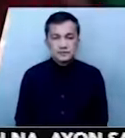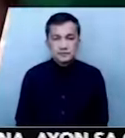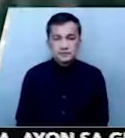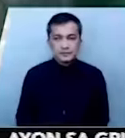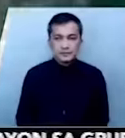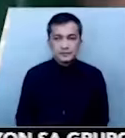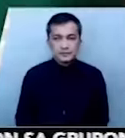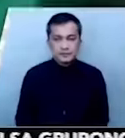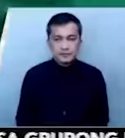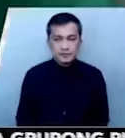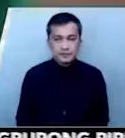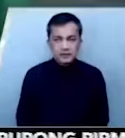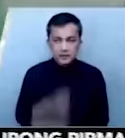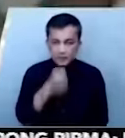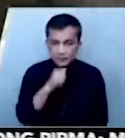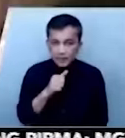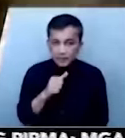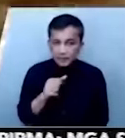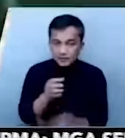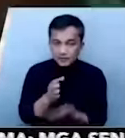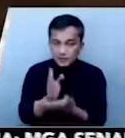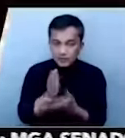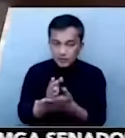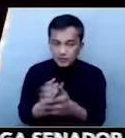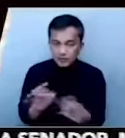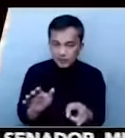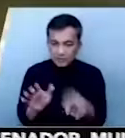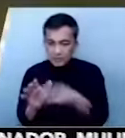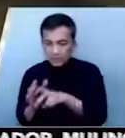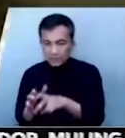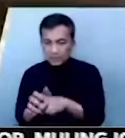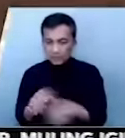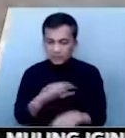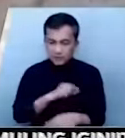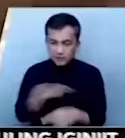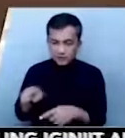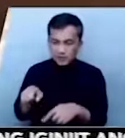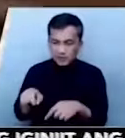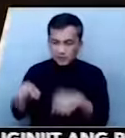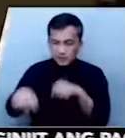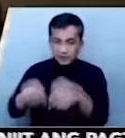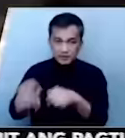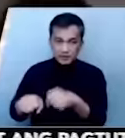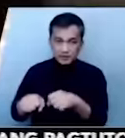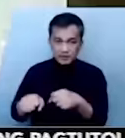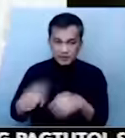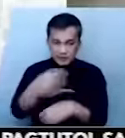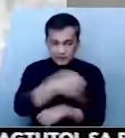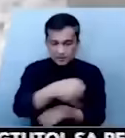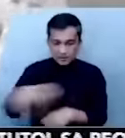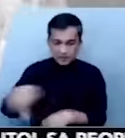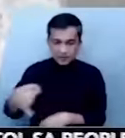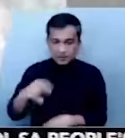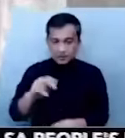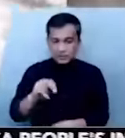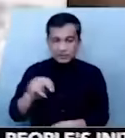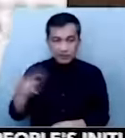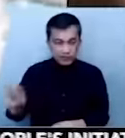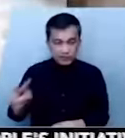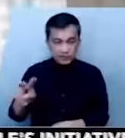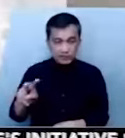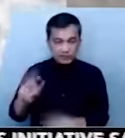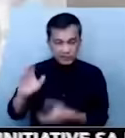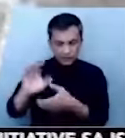Hindi lang ordinaryong pagsakay ang pakin ng mga pulis sa pedigab na ito sa boundary ng Navotas at Caloocan. Target talaga nilang